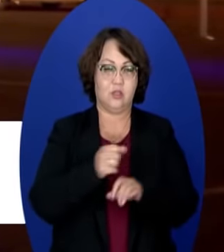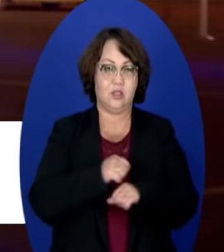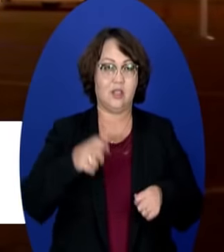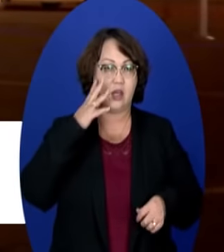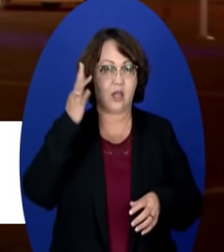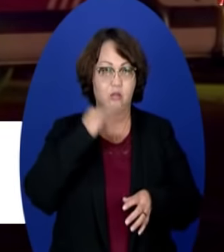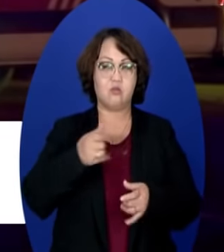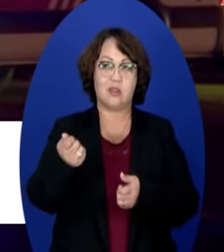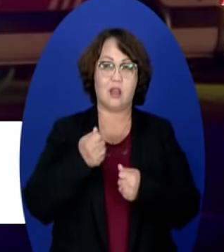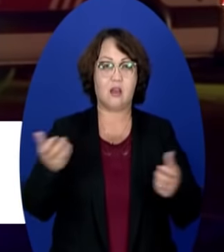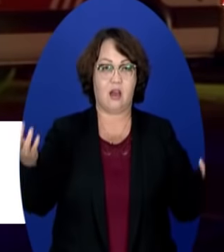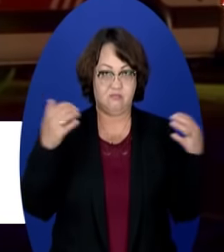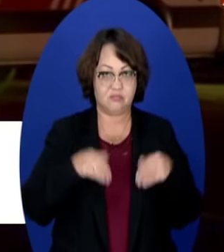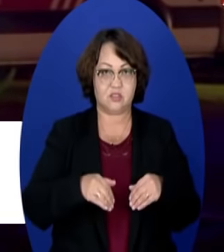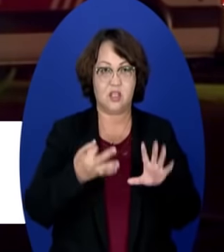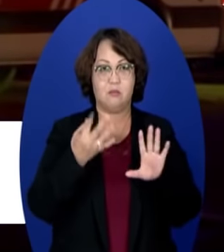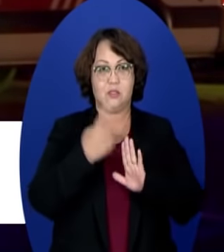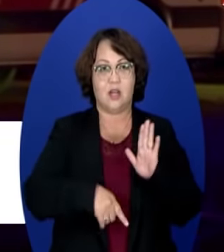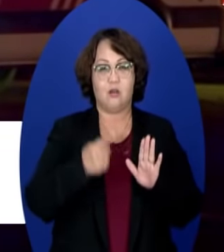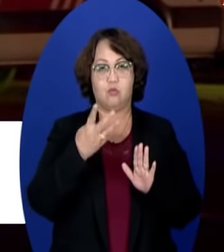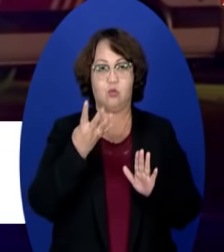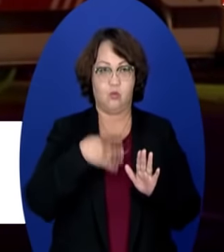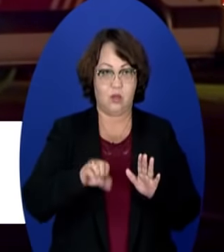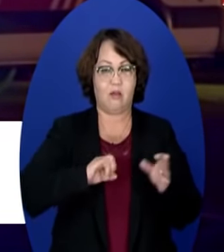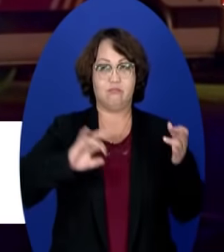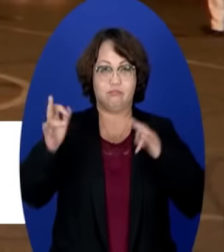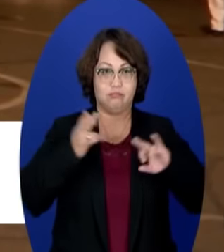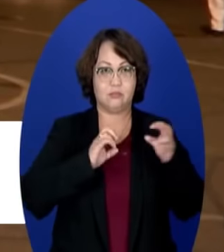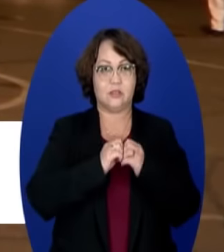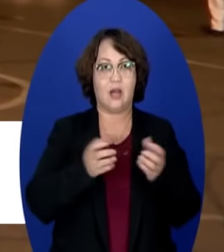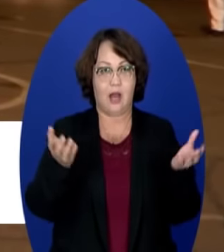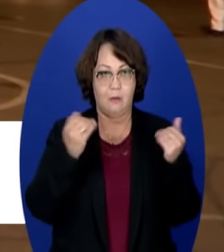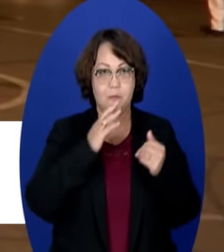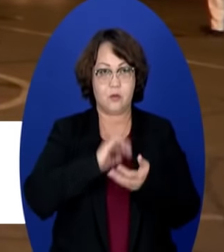улсаас татан авчээ. 8 дугаар сард 14 удаа нислэг хийхээр төлөвлөсөн байна.